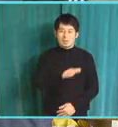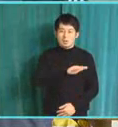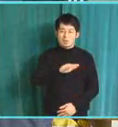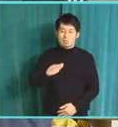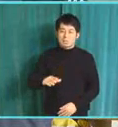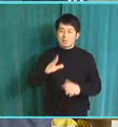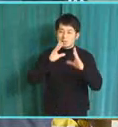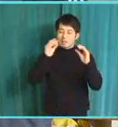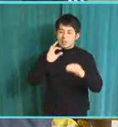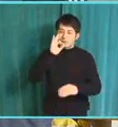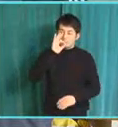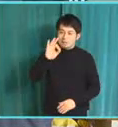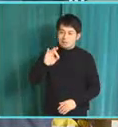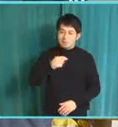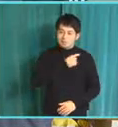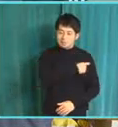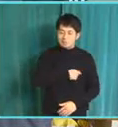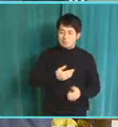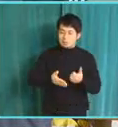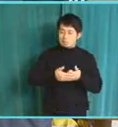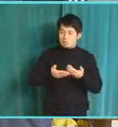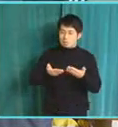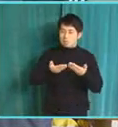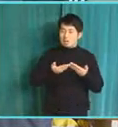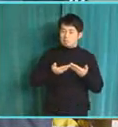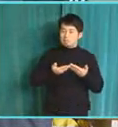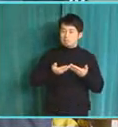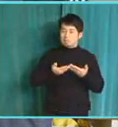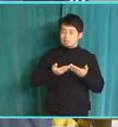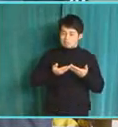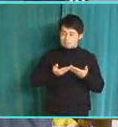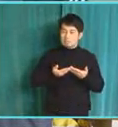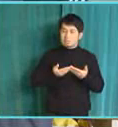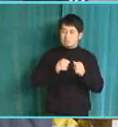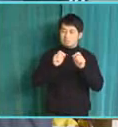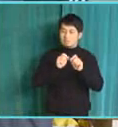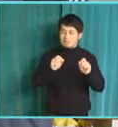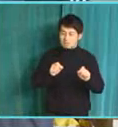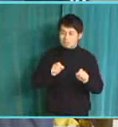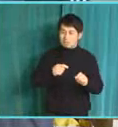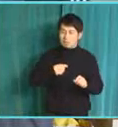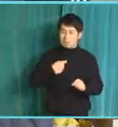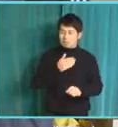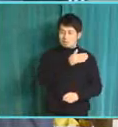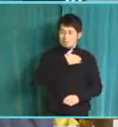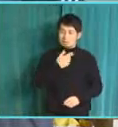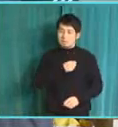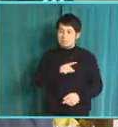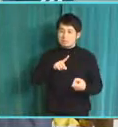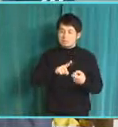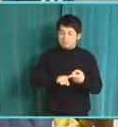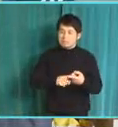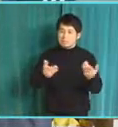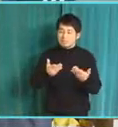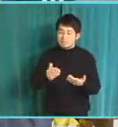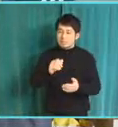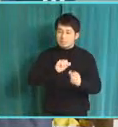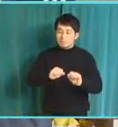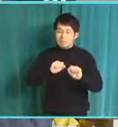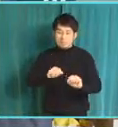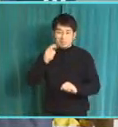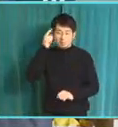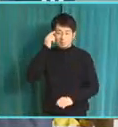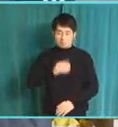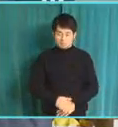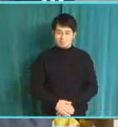から元気をもらったり、その笑顔で自分たちのこうやる気につながったりしています。 やはり子どもたちと毎日